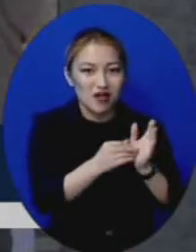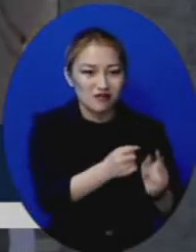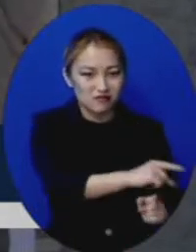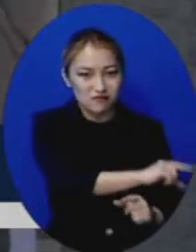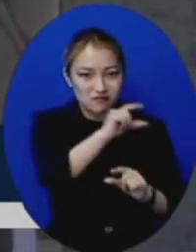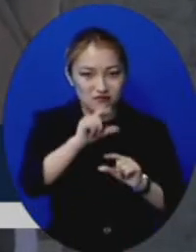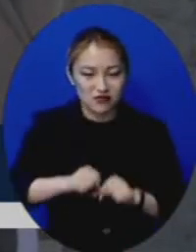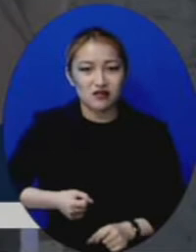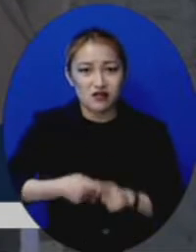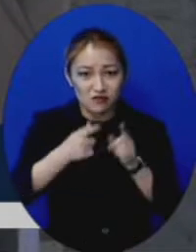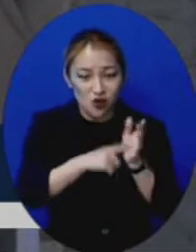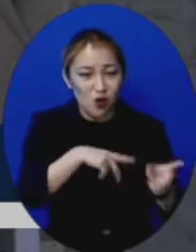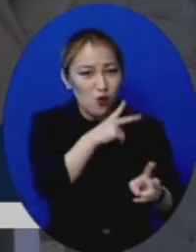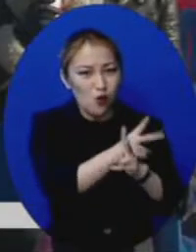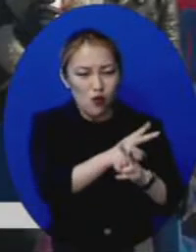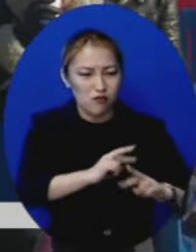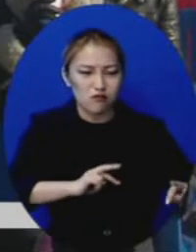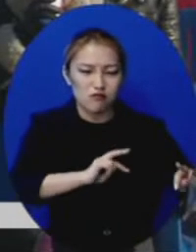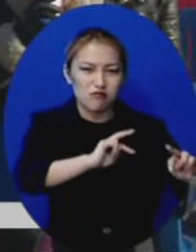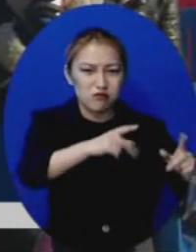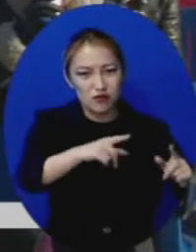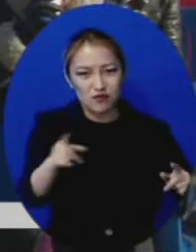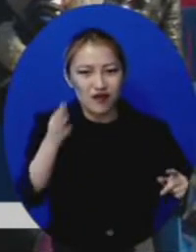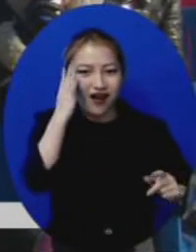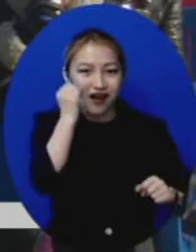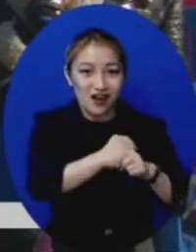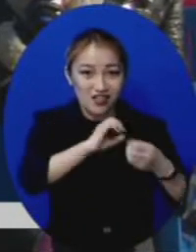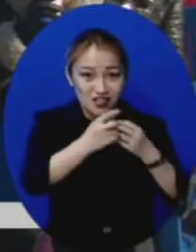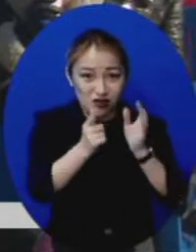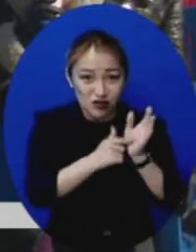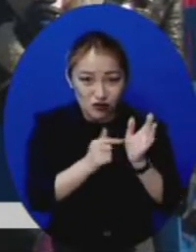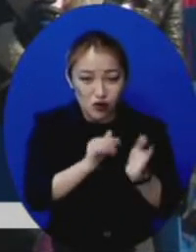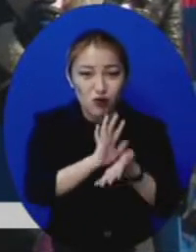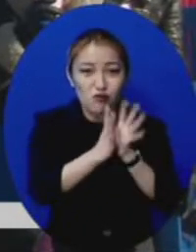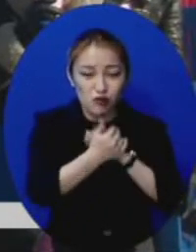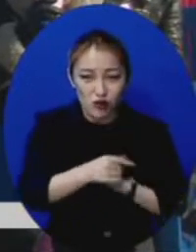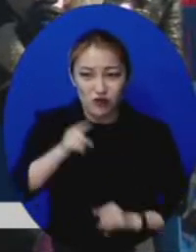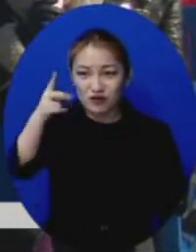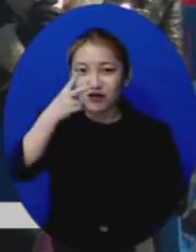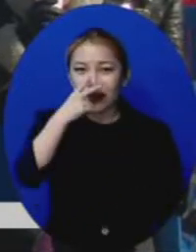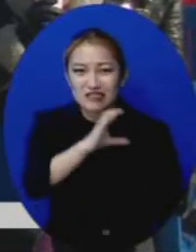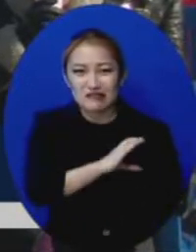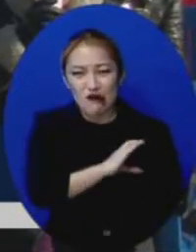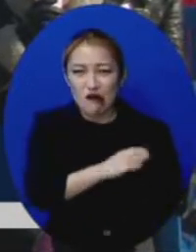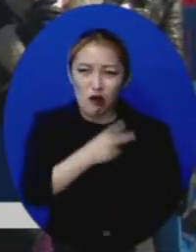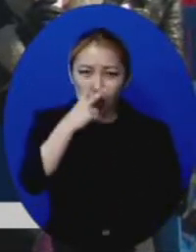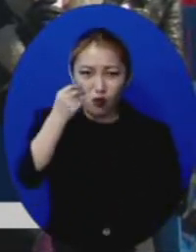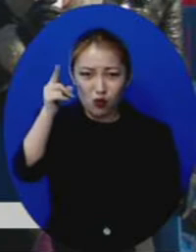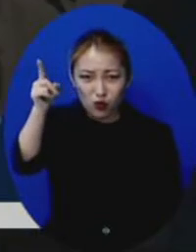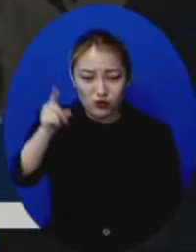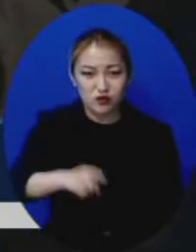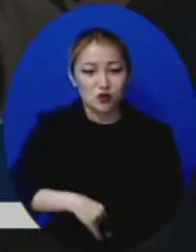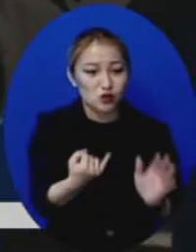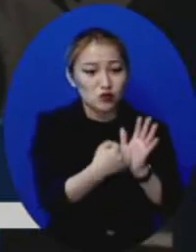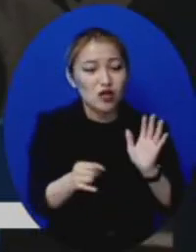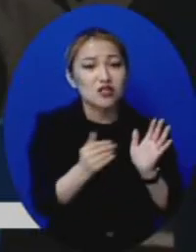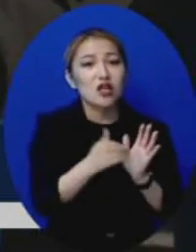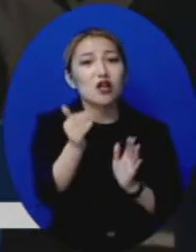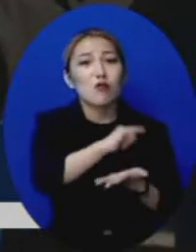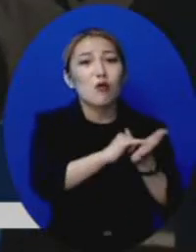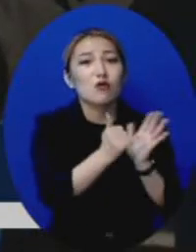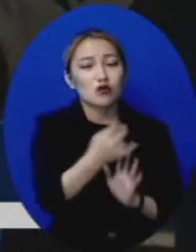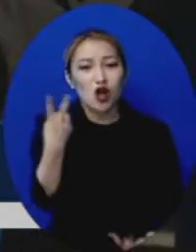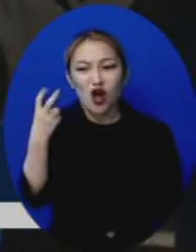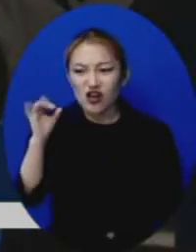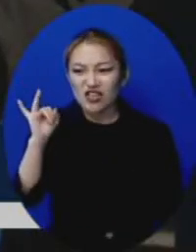хуульд өөрчлөлт оруулаад хэрэгжүүлэх бүрэн боломжтой ч эрх баригчдын сэтгэл дутаж байна гэж шүүмжиллээ. Учир нь 600 тэрбум төгрөг гэдэг бол 20 их найрамдах